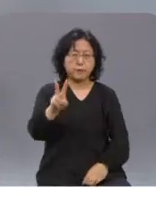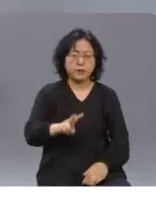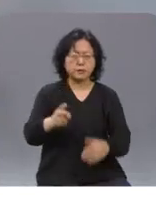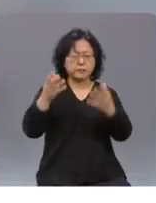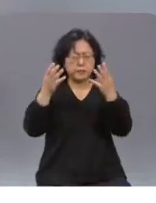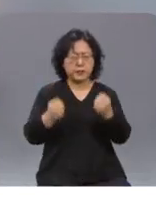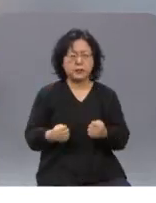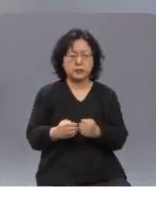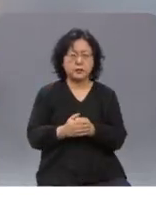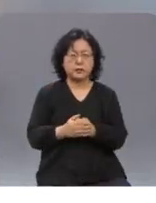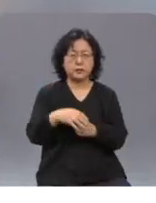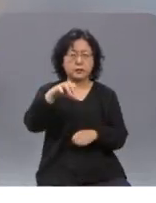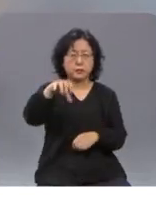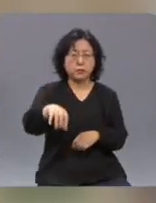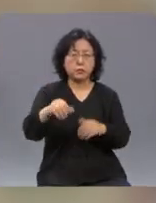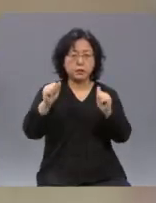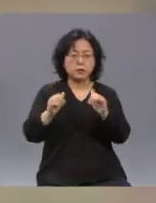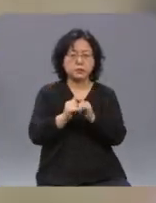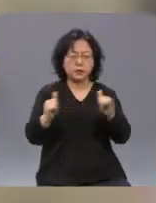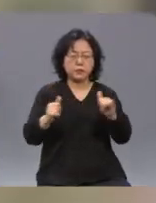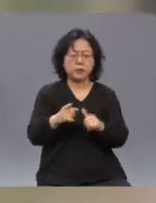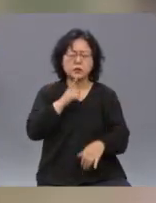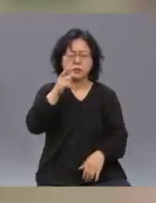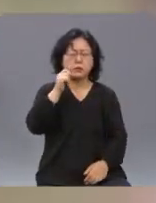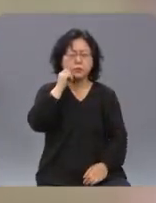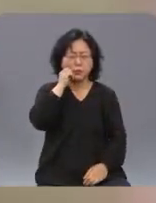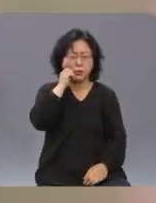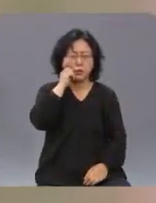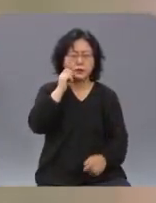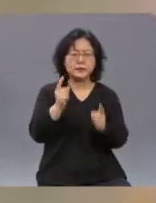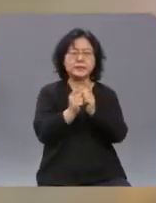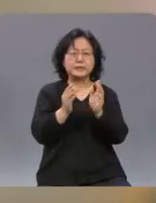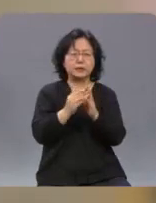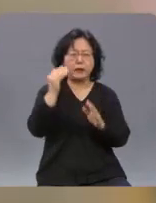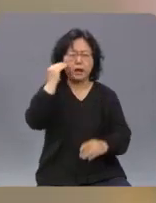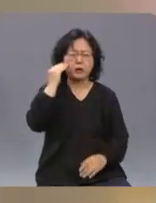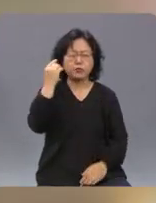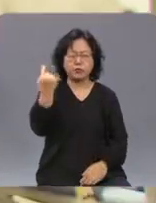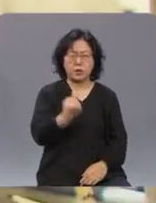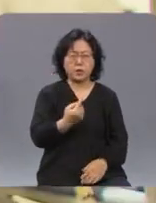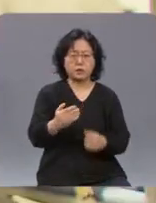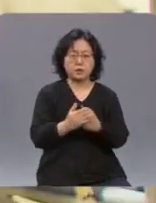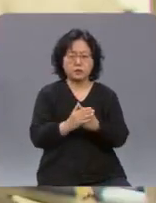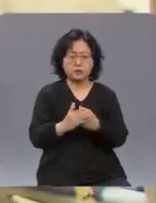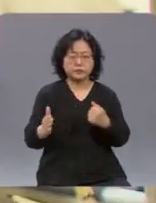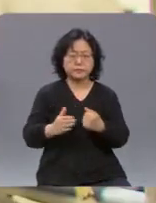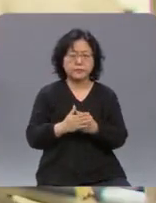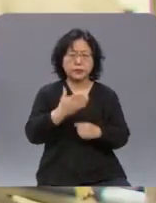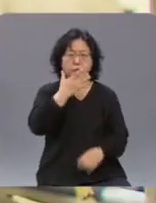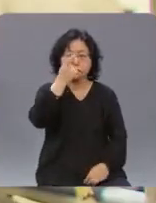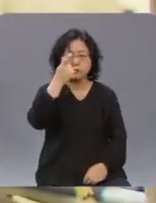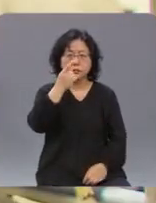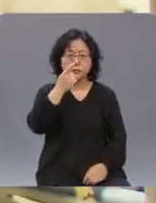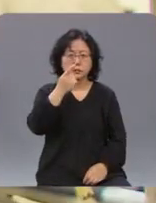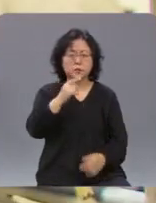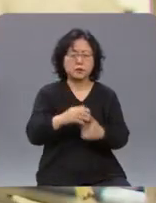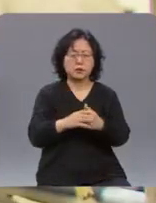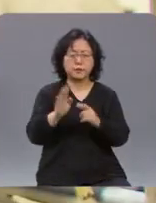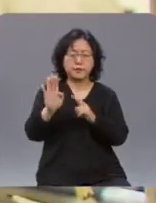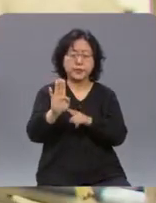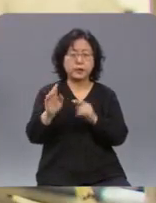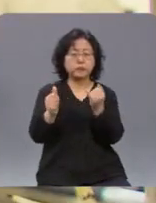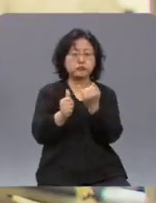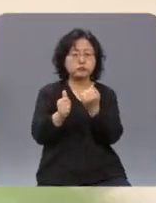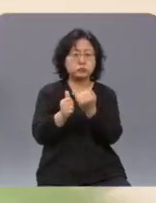쪽이 엄청 많아요 현지 교민들은 신고도 못해요 직접 한국에 와야 되거든요 순천에서는 BC 부부에게